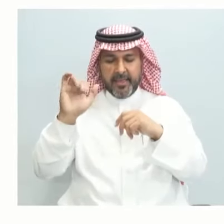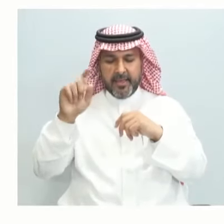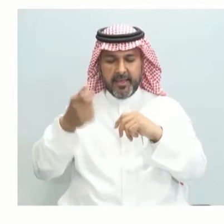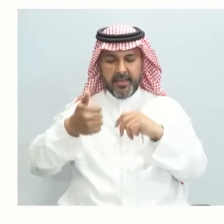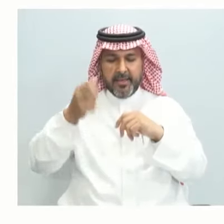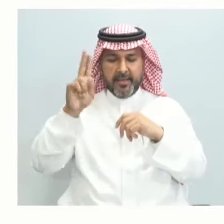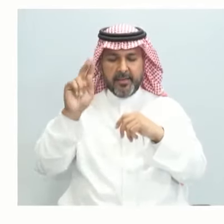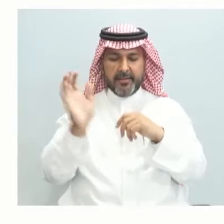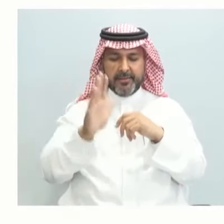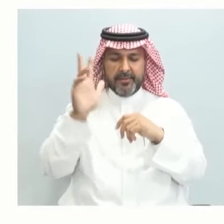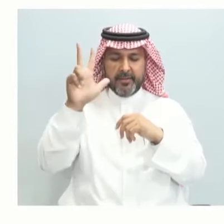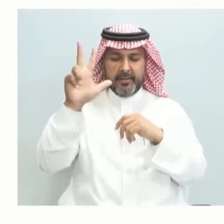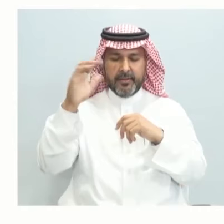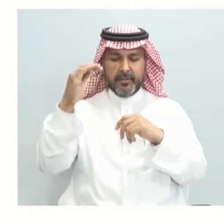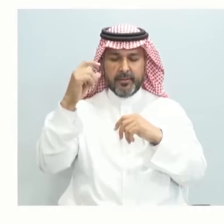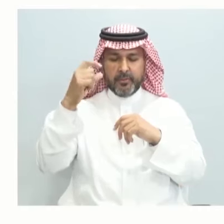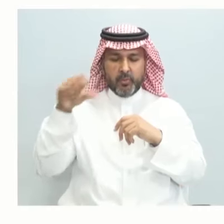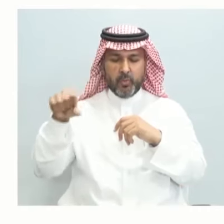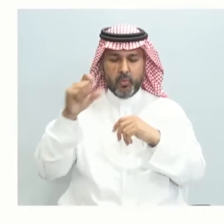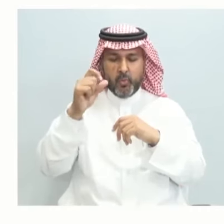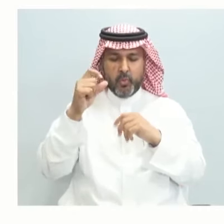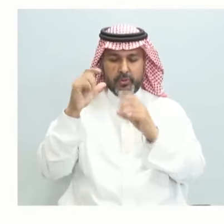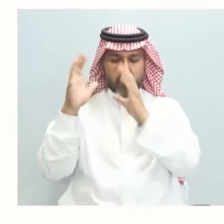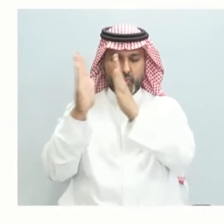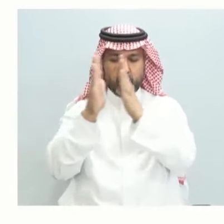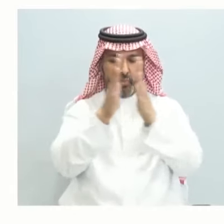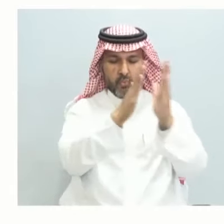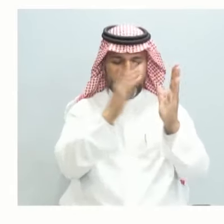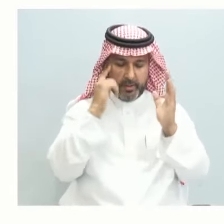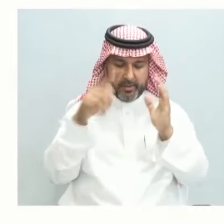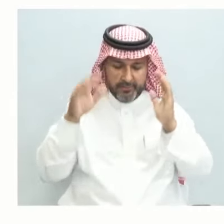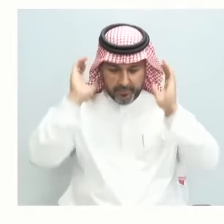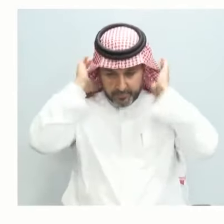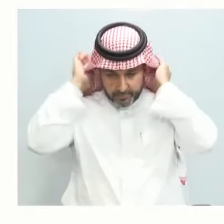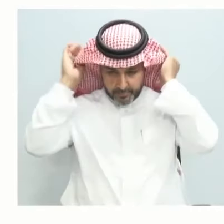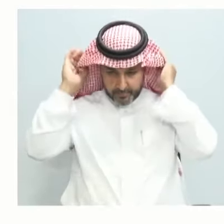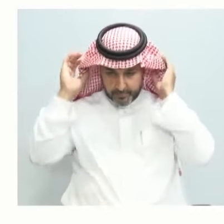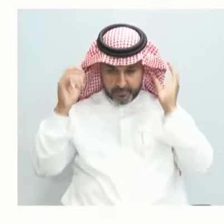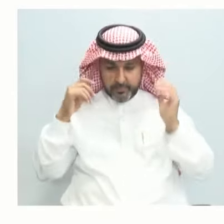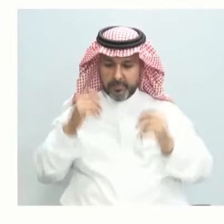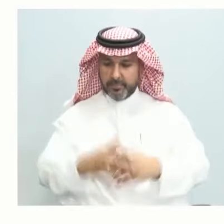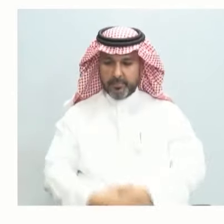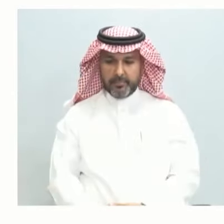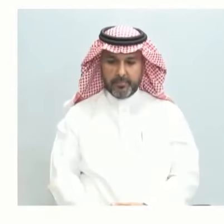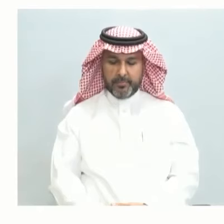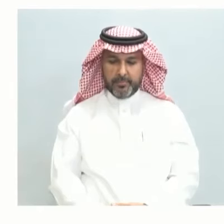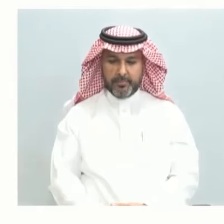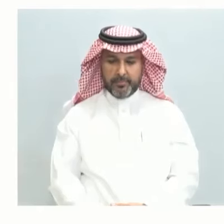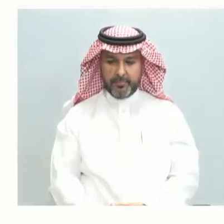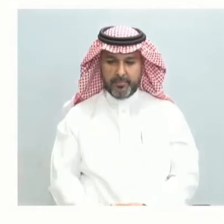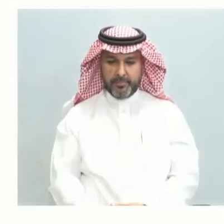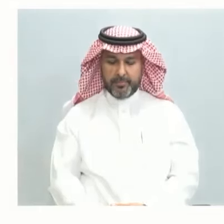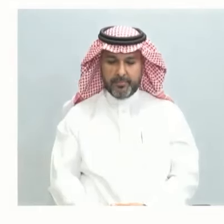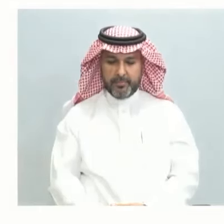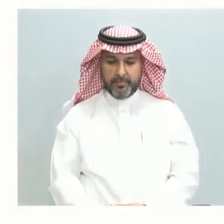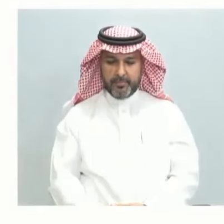الاكبر وهنا عباره عن ما سيتبقى لديه بعد استخراج ايقاف ملف اذا